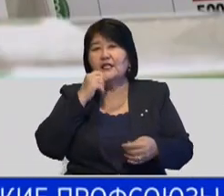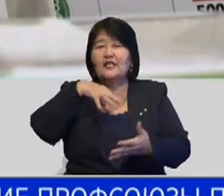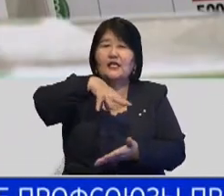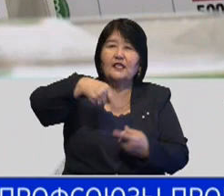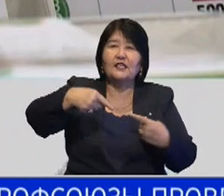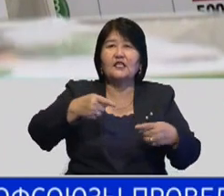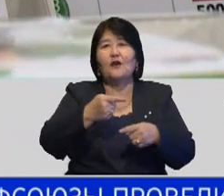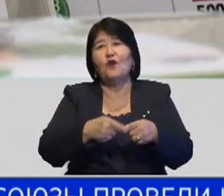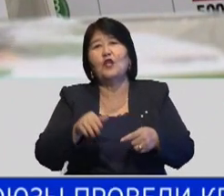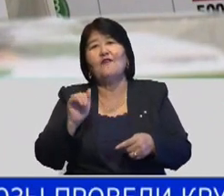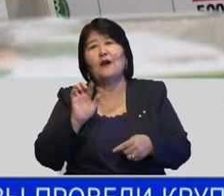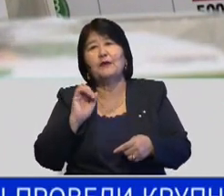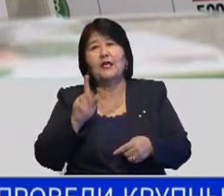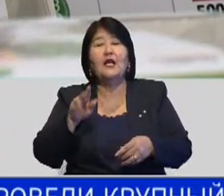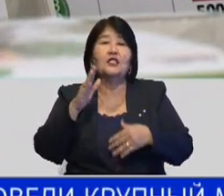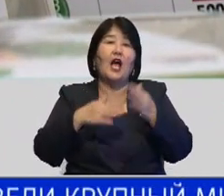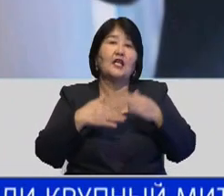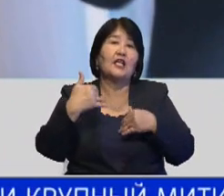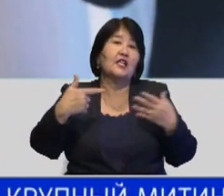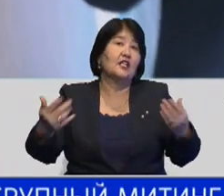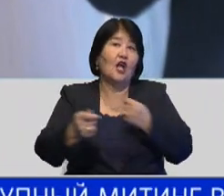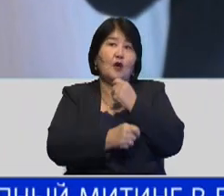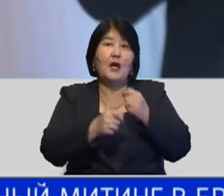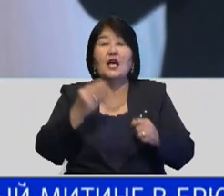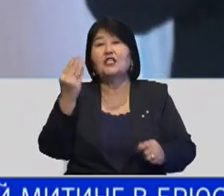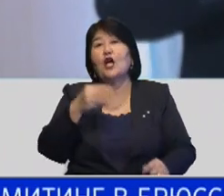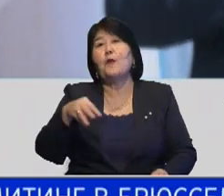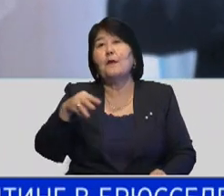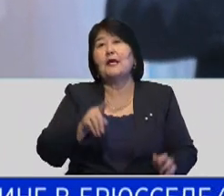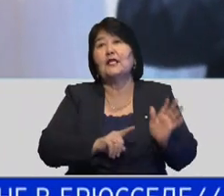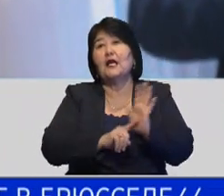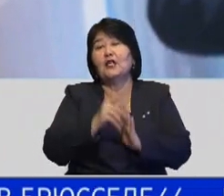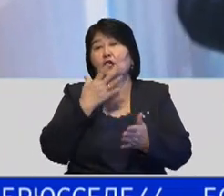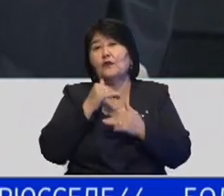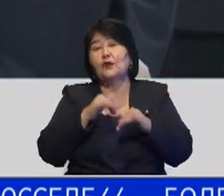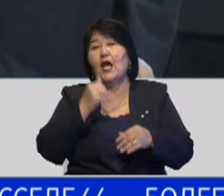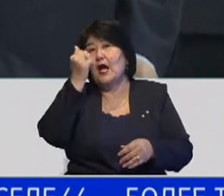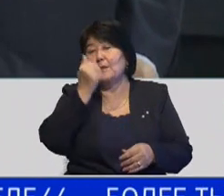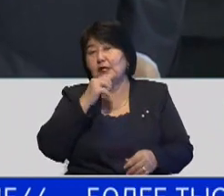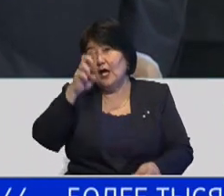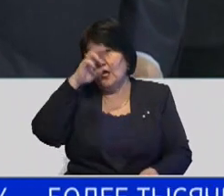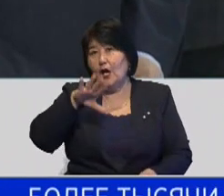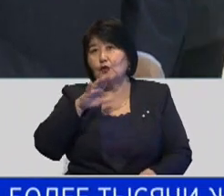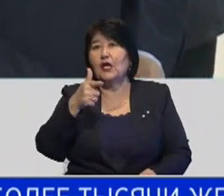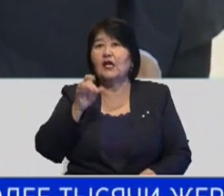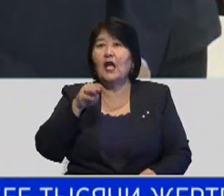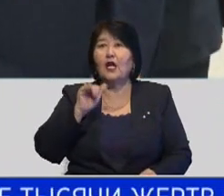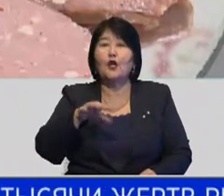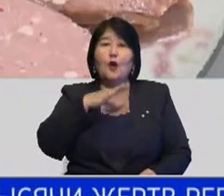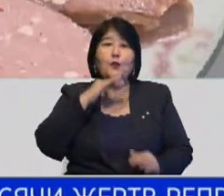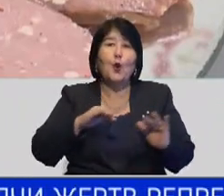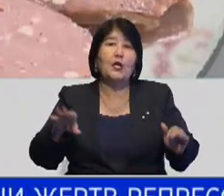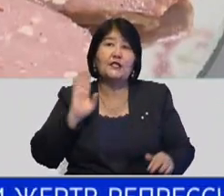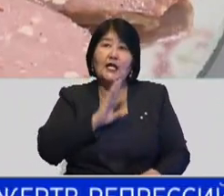изделий и полуфабрикатов, а также строительных материалов. Шарбану Мамытова начала свое дело благодаря государственному гранту.